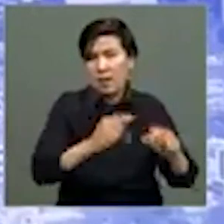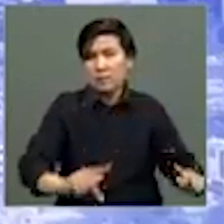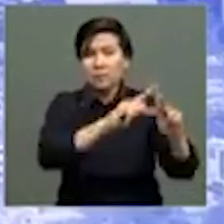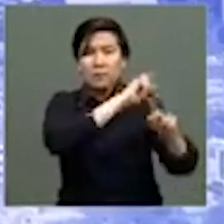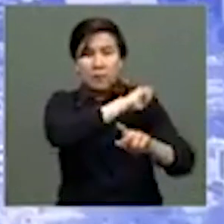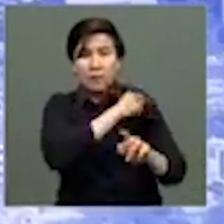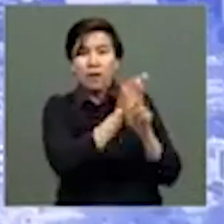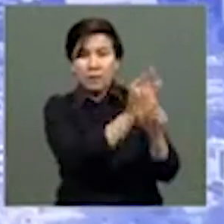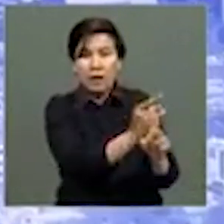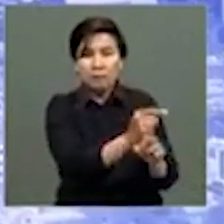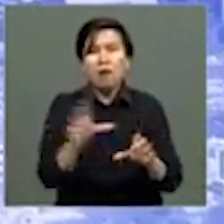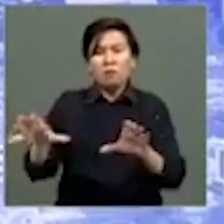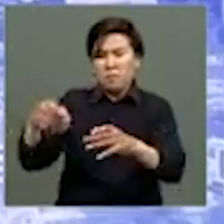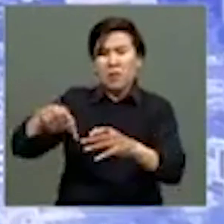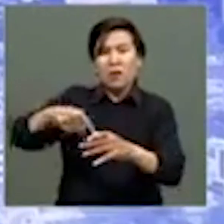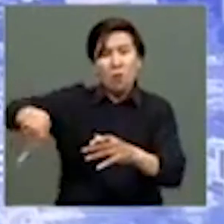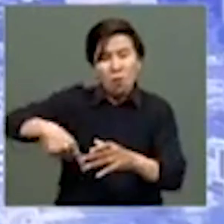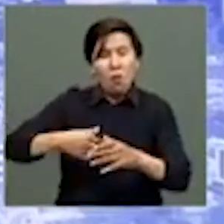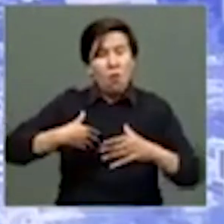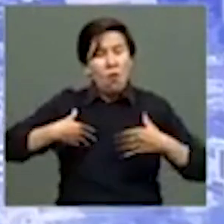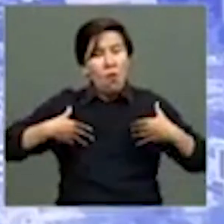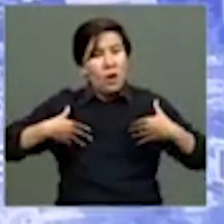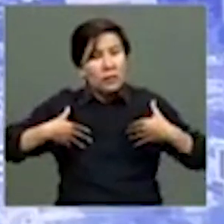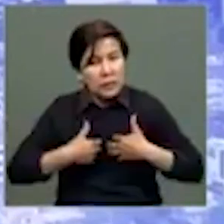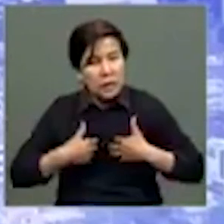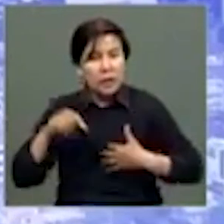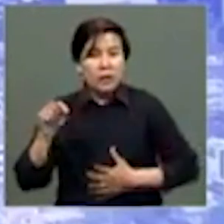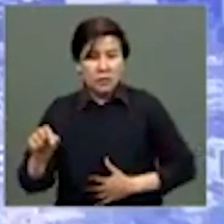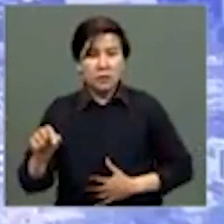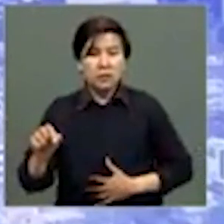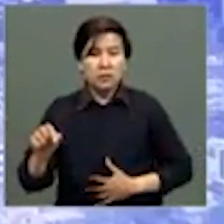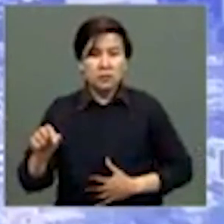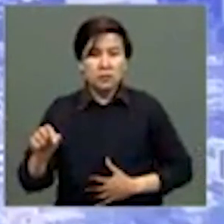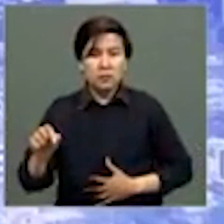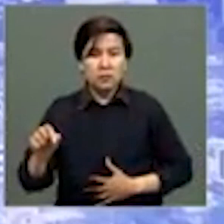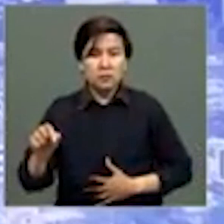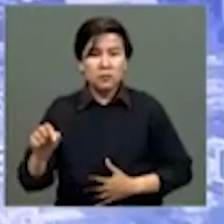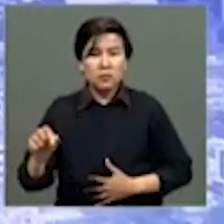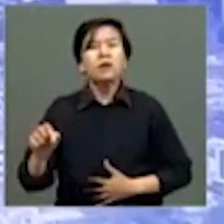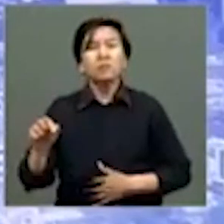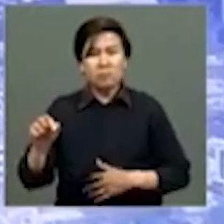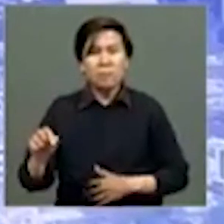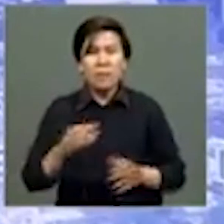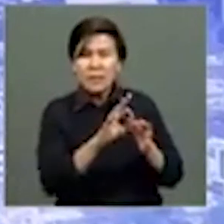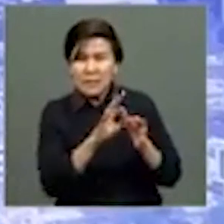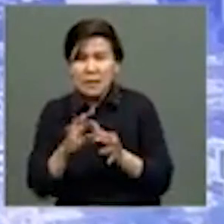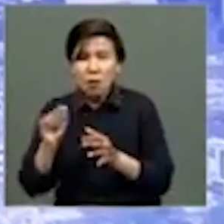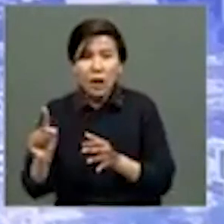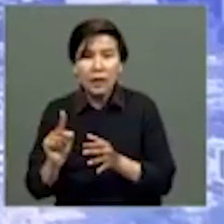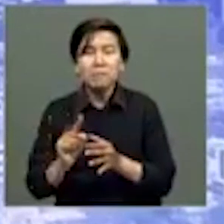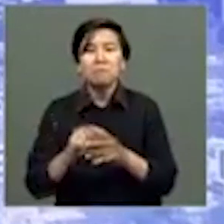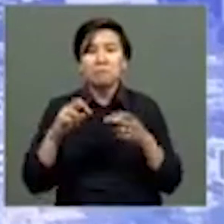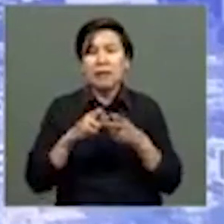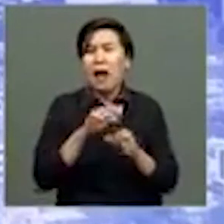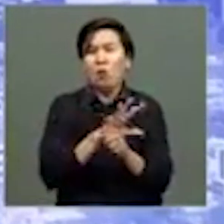กเขาเหล่านี้เหน็ดเหนื่อยค่ะแล้วก็อย่าลืมนะคะว่าพวกเขาก็เป็นผู้ที่ประสบเหตุการณ์ถือได้ว่าเป็นวิก